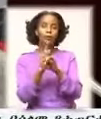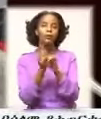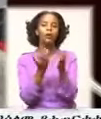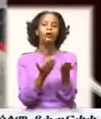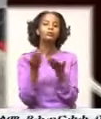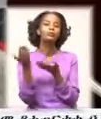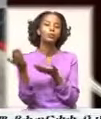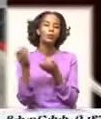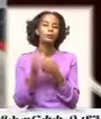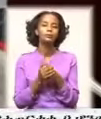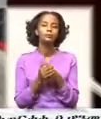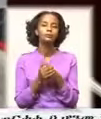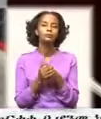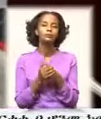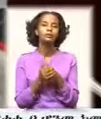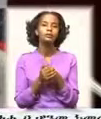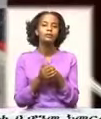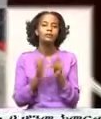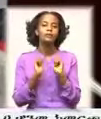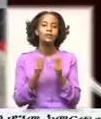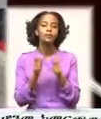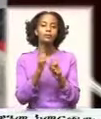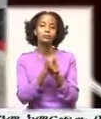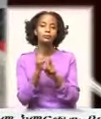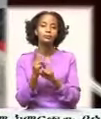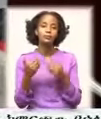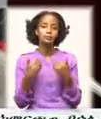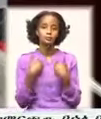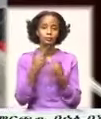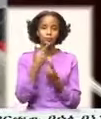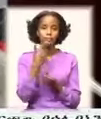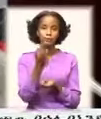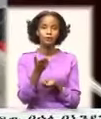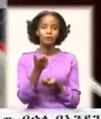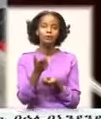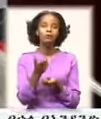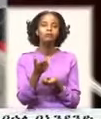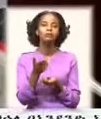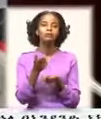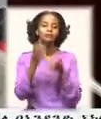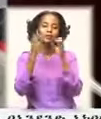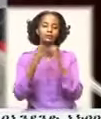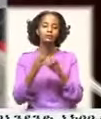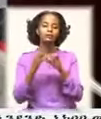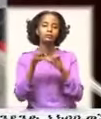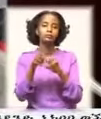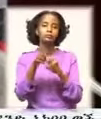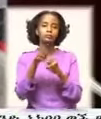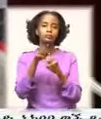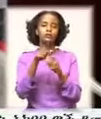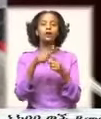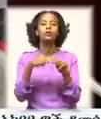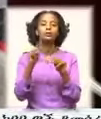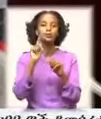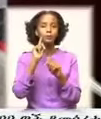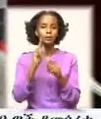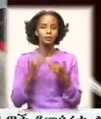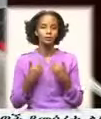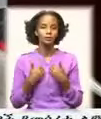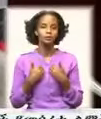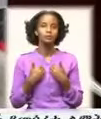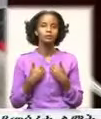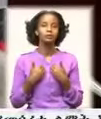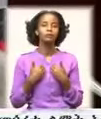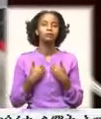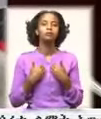አቅርቧል። በፍጥነት መታረም አለበት ብለን በተደራጀ መንገድ የጸጥታ ተቋሙ ይሄን እያረመ ነው ያለው።